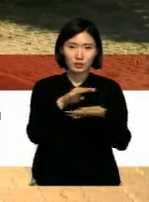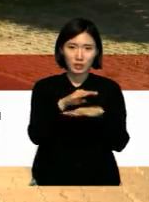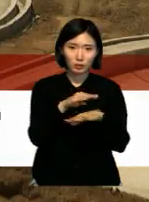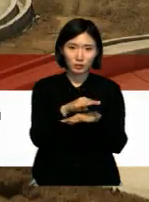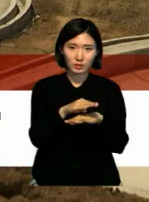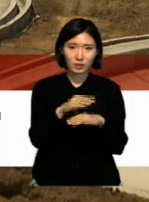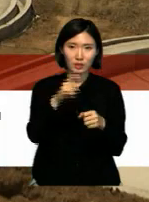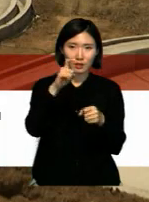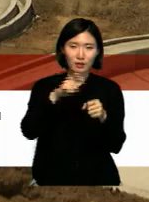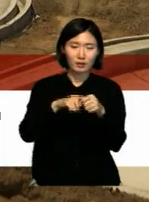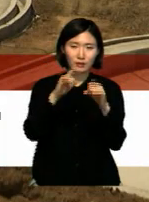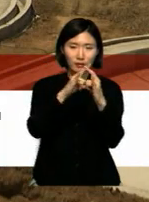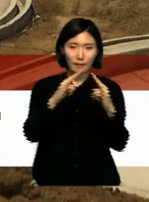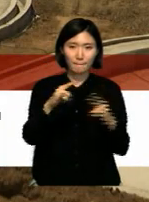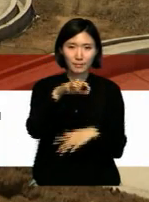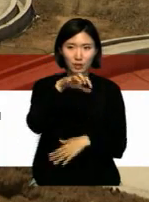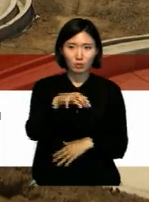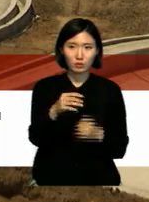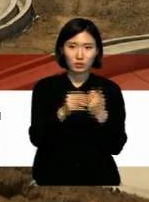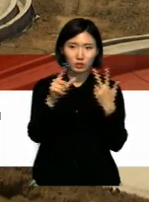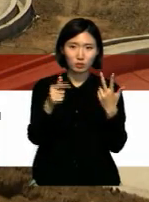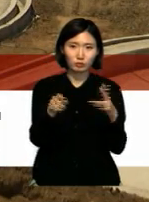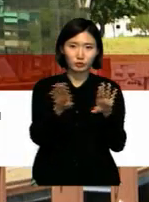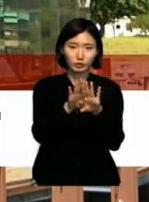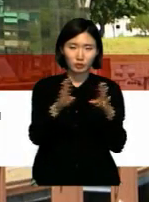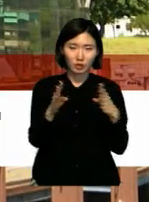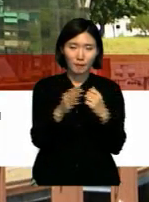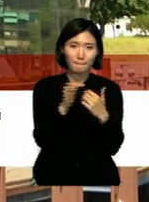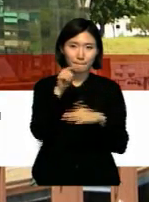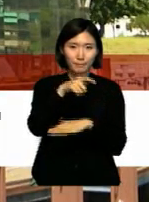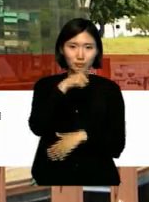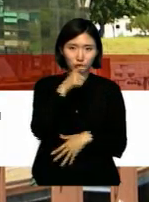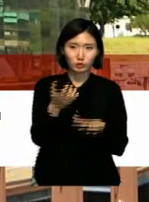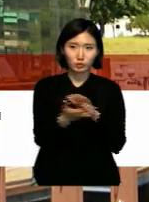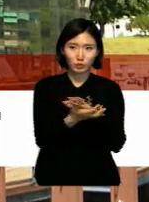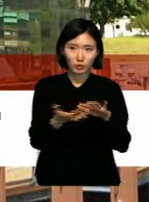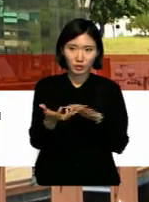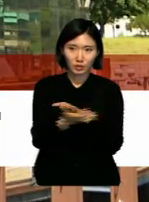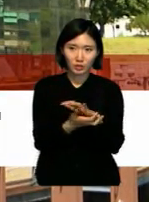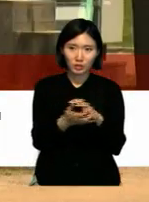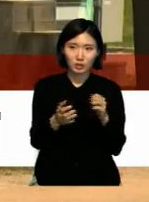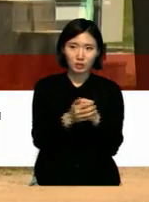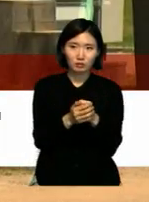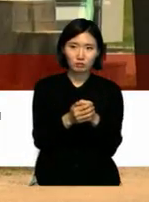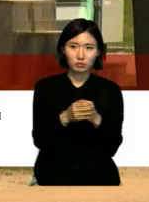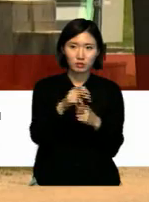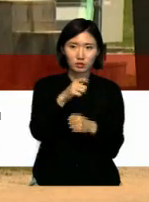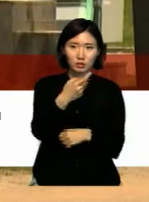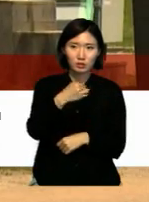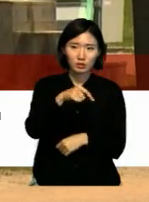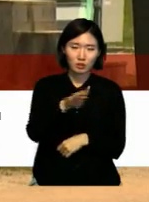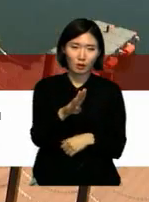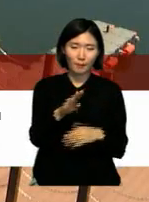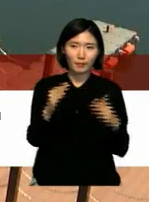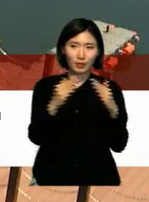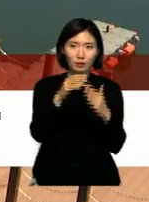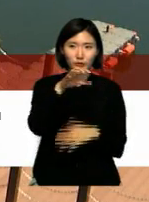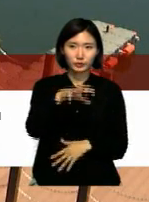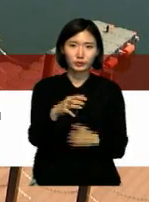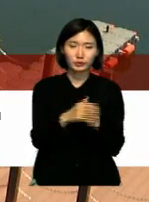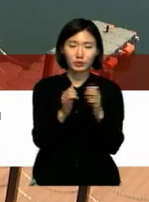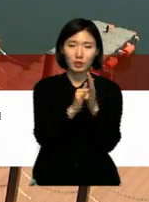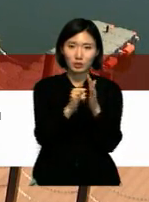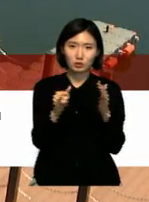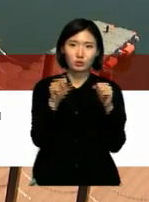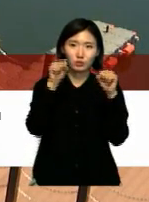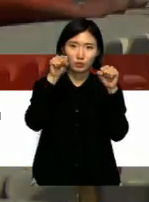함께 빠르면 올 7월 중에 문을 열게 되는 야외 물놀이장과 수상 클럽하우스의 등장으로 이 지역 대표적인 가족 레저